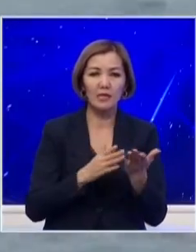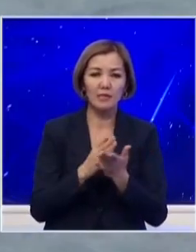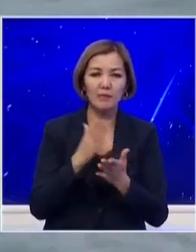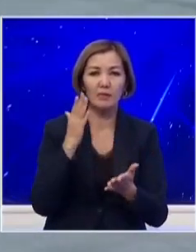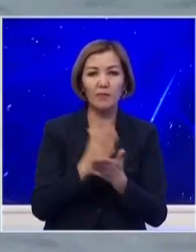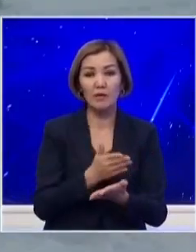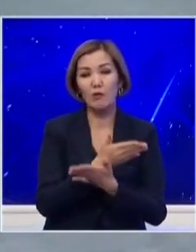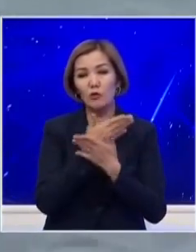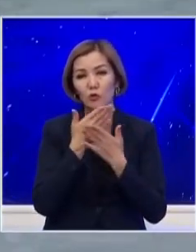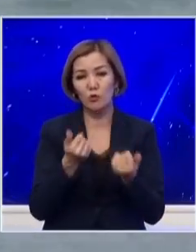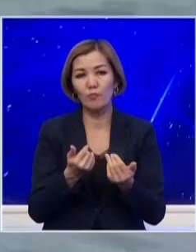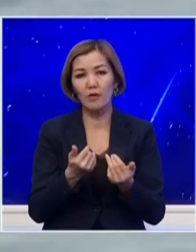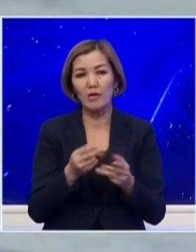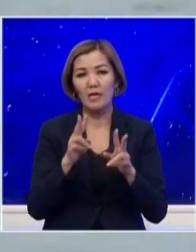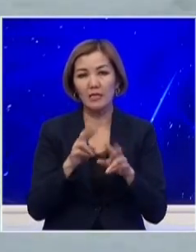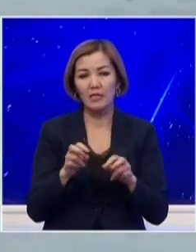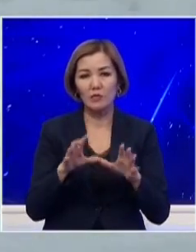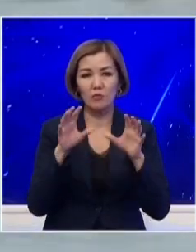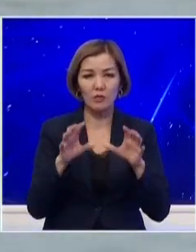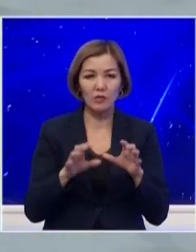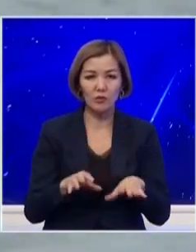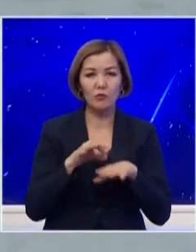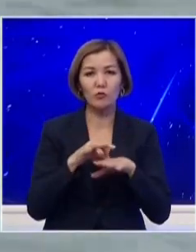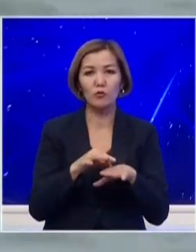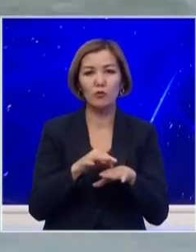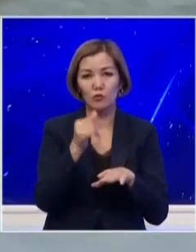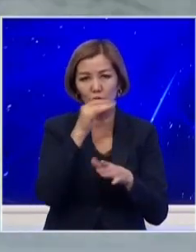бар ма, жоқ па, оны анықтау заң шеңберінде